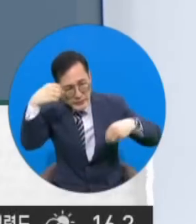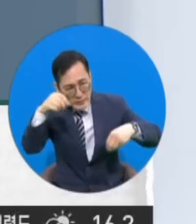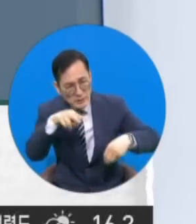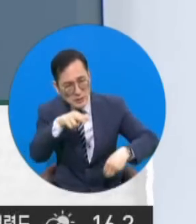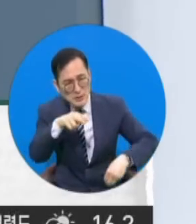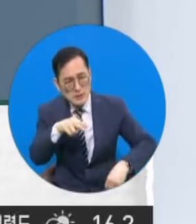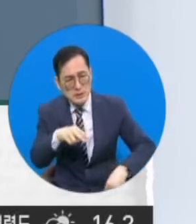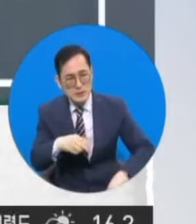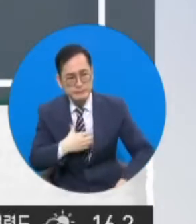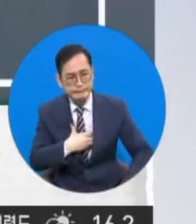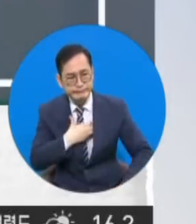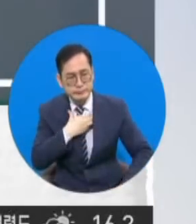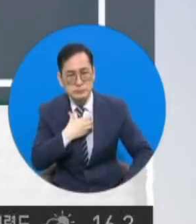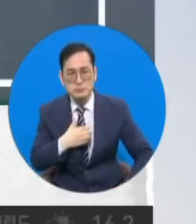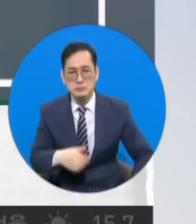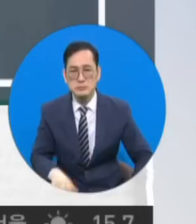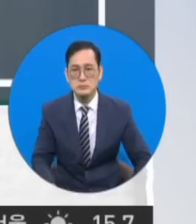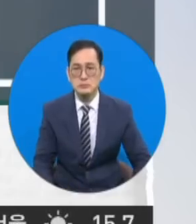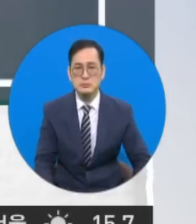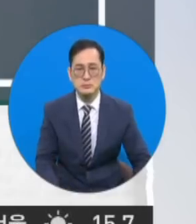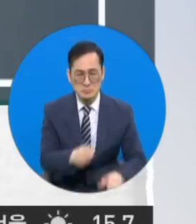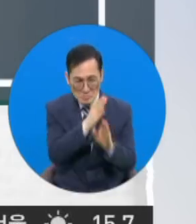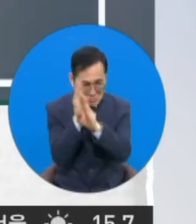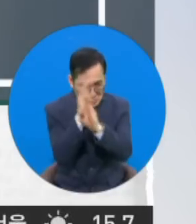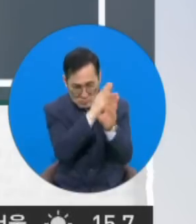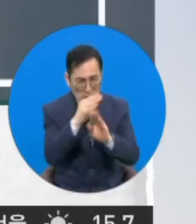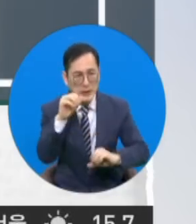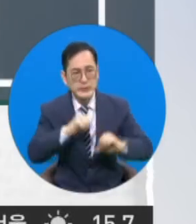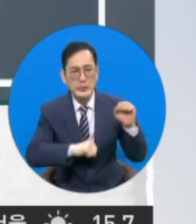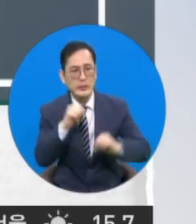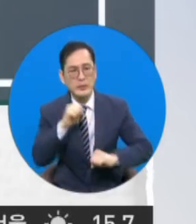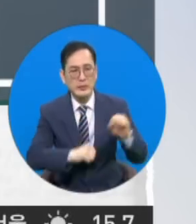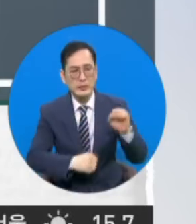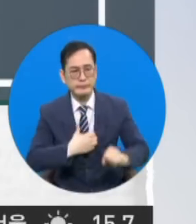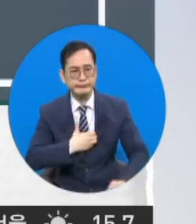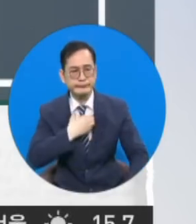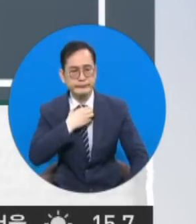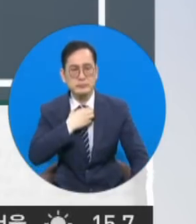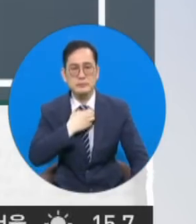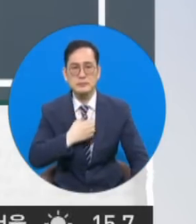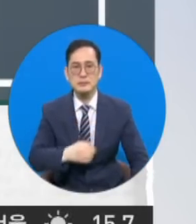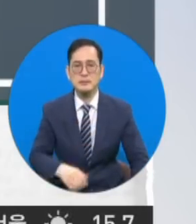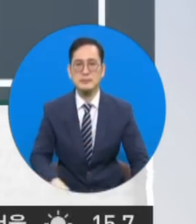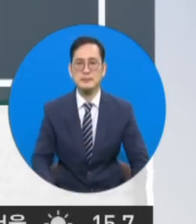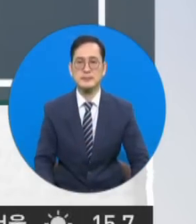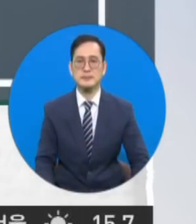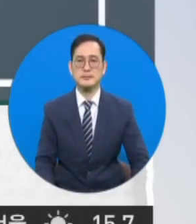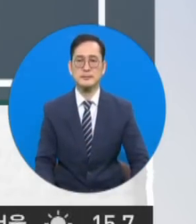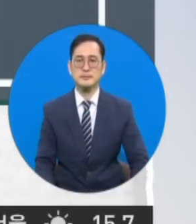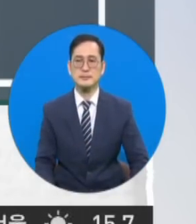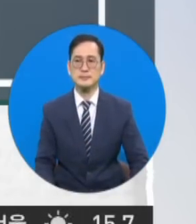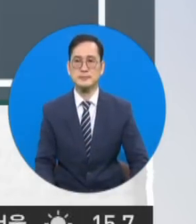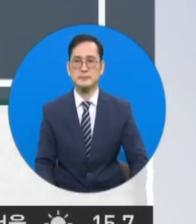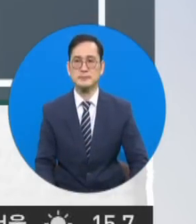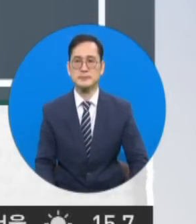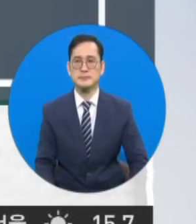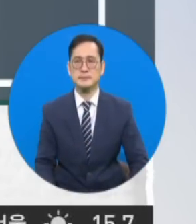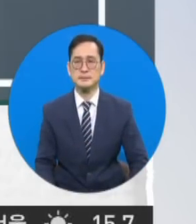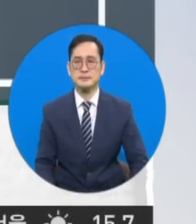저렇게 진짜 속과 겉이 다르게 지금까지 왔었고 이거에 대해서 해명하는